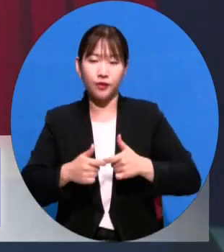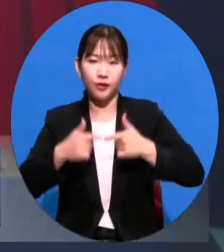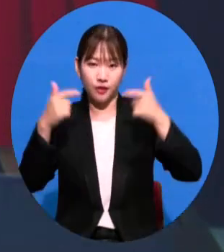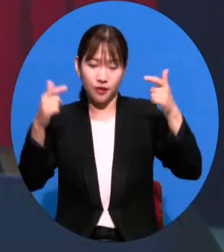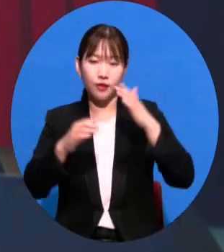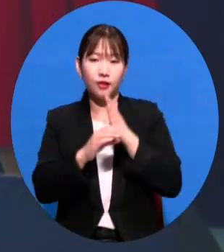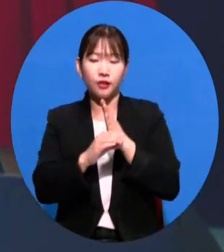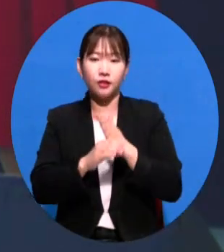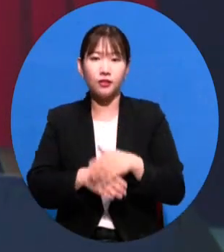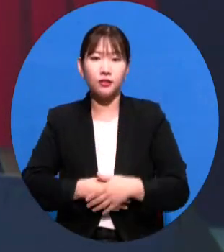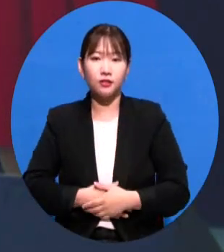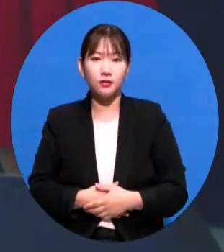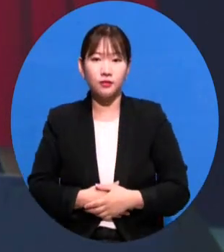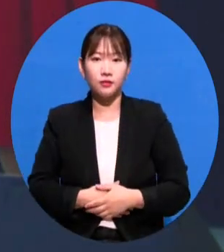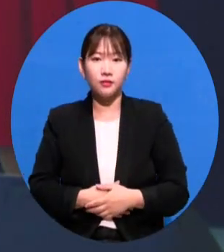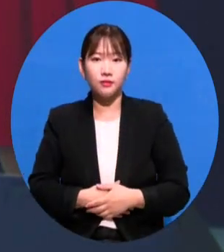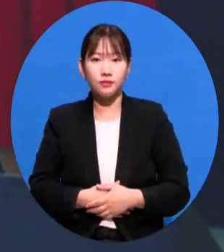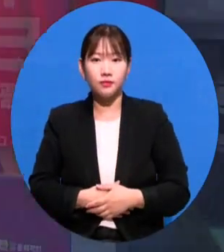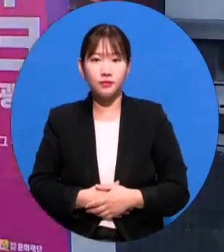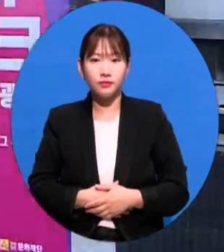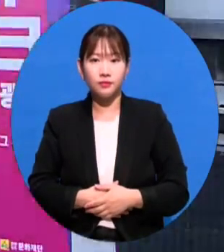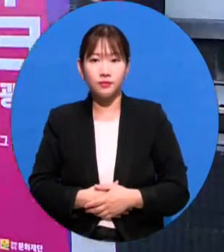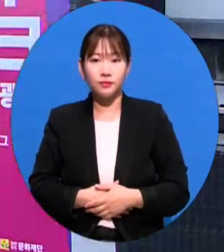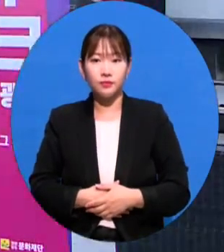있습니다. 박종호 기자입니다.